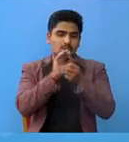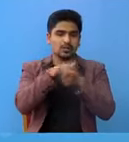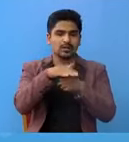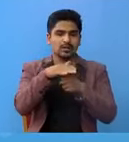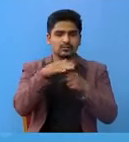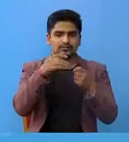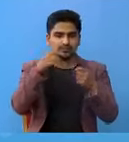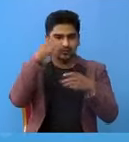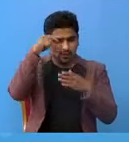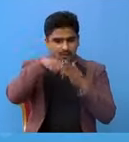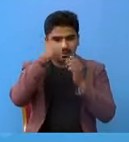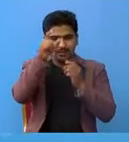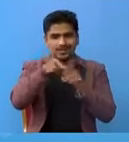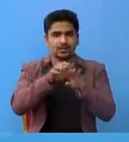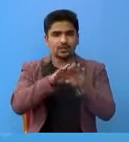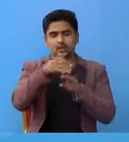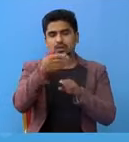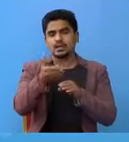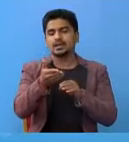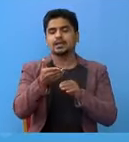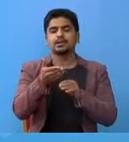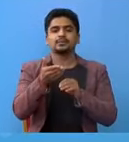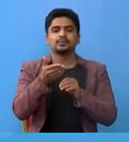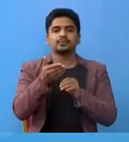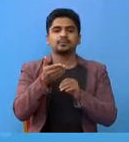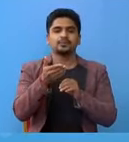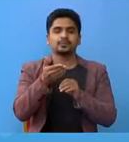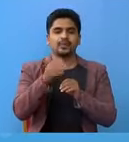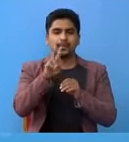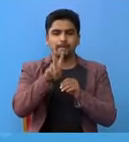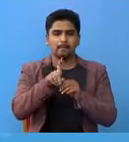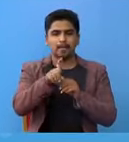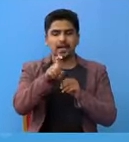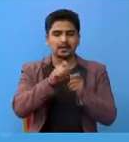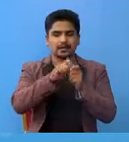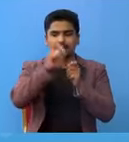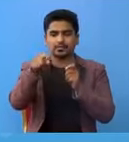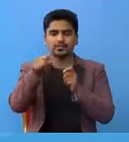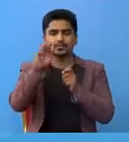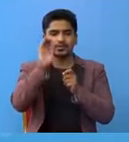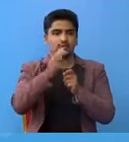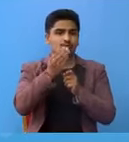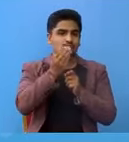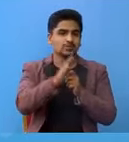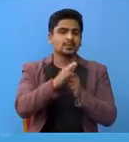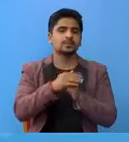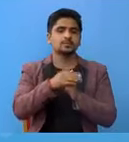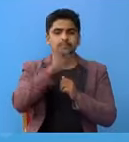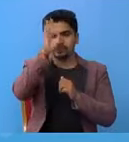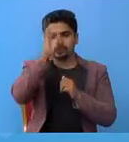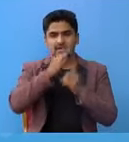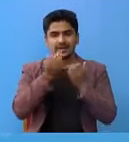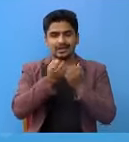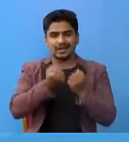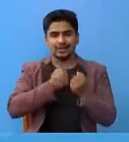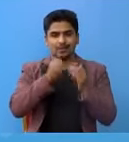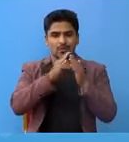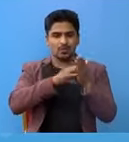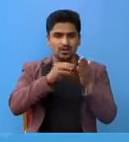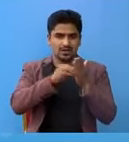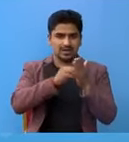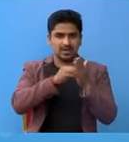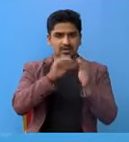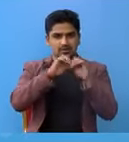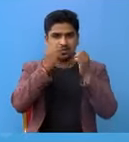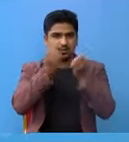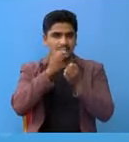चि